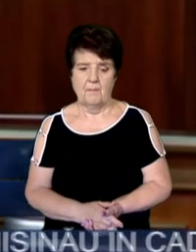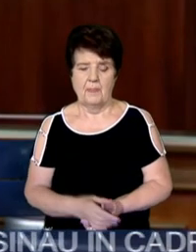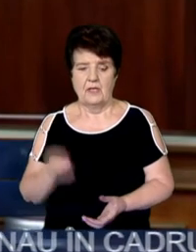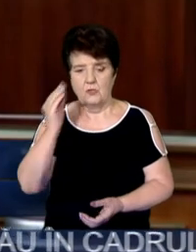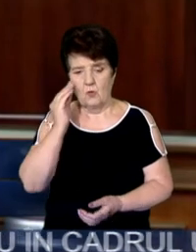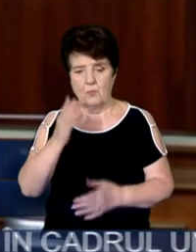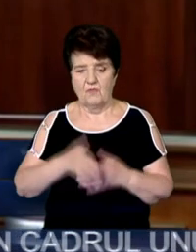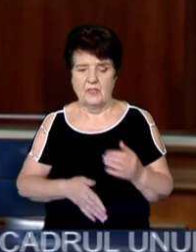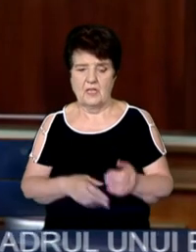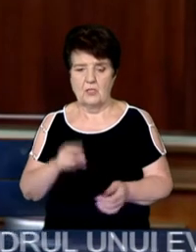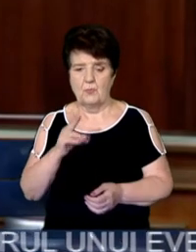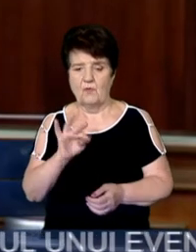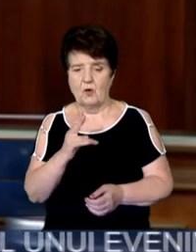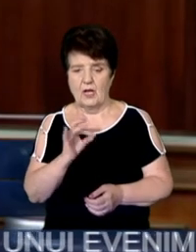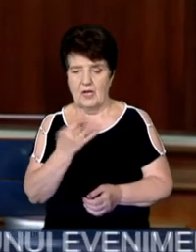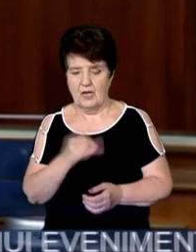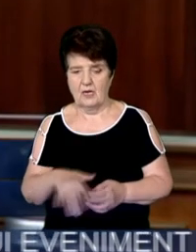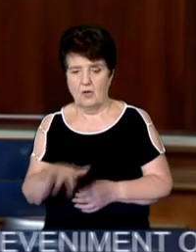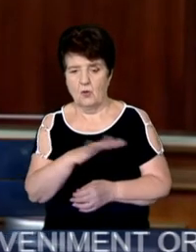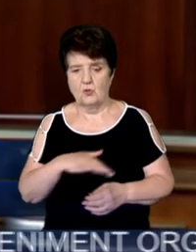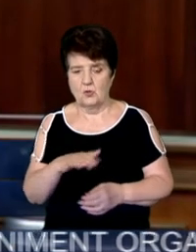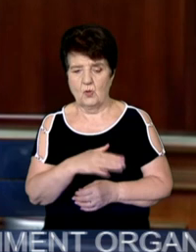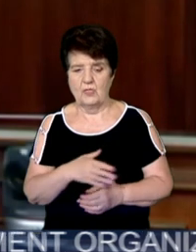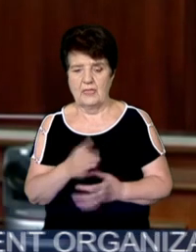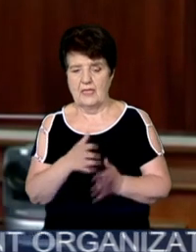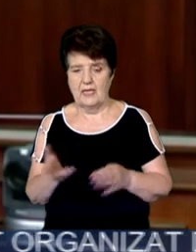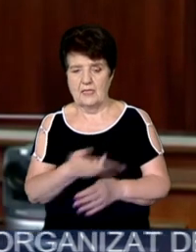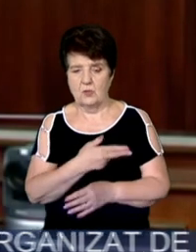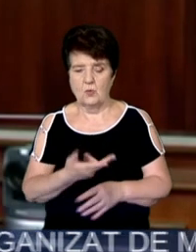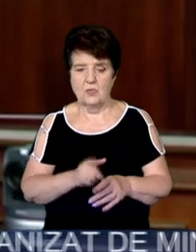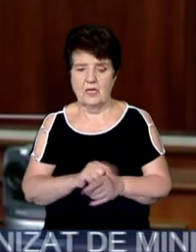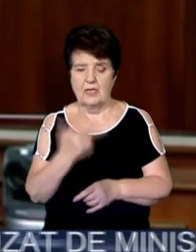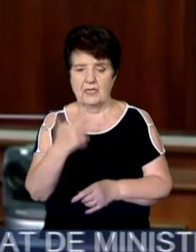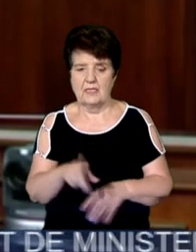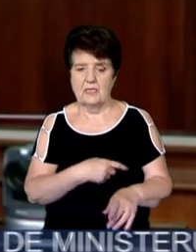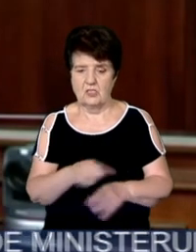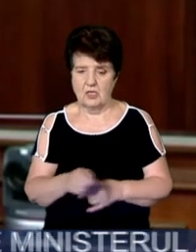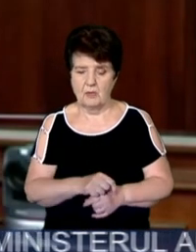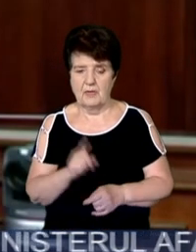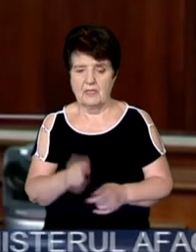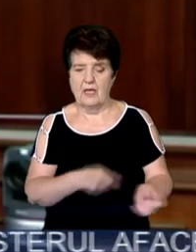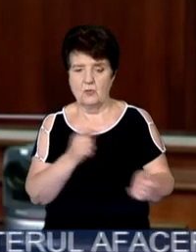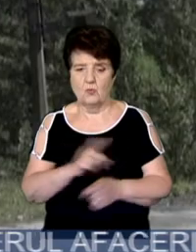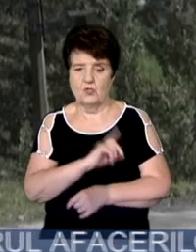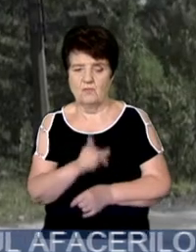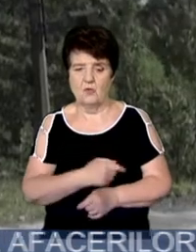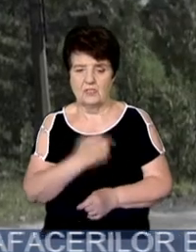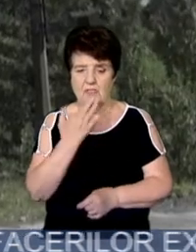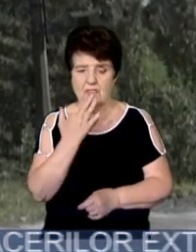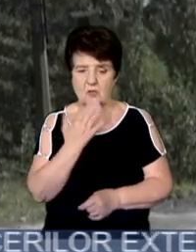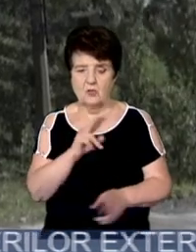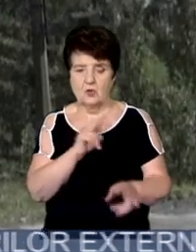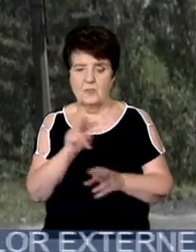Scopul final al provocărilor este de a crea o zonă de excludere de până la 30 de kilometri, de a aduce forțe internaționale